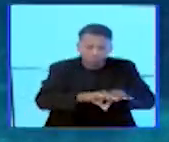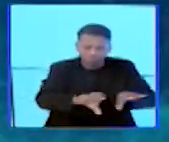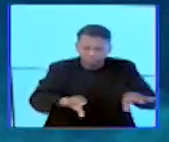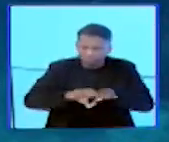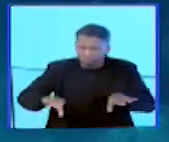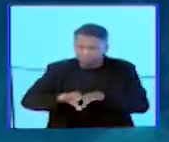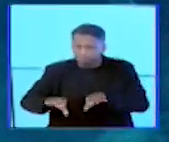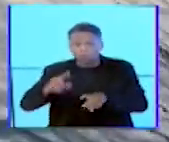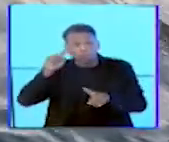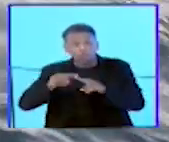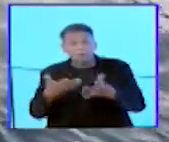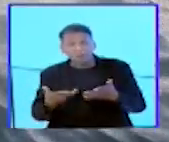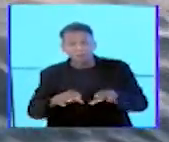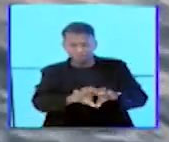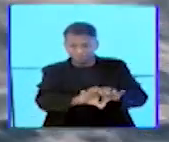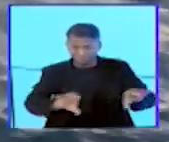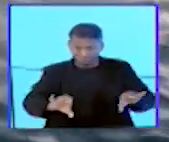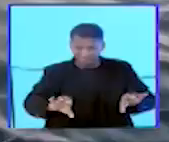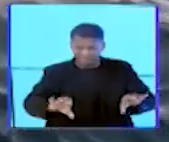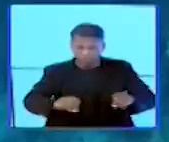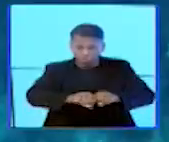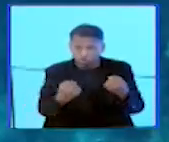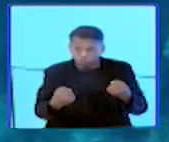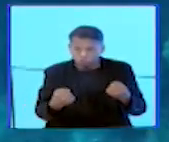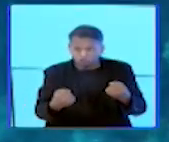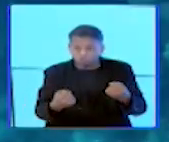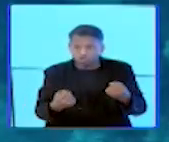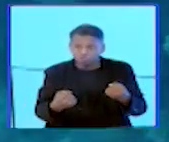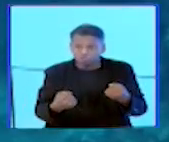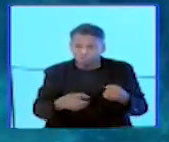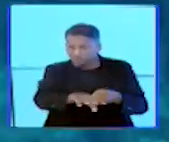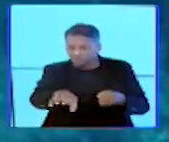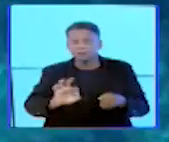agar penempatan bubu di dasar laut tidak merusak terumbu karang.